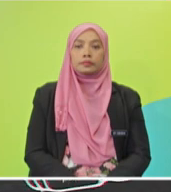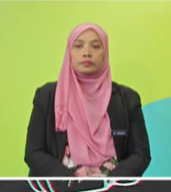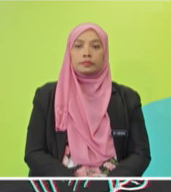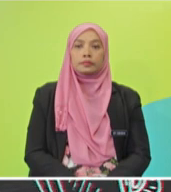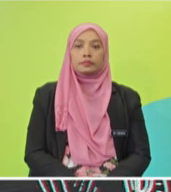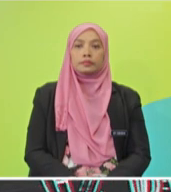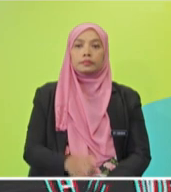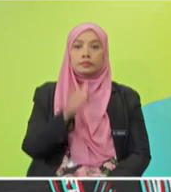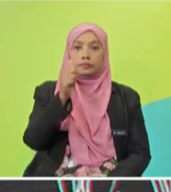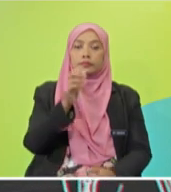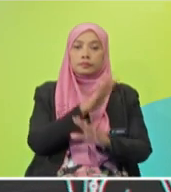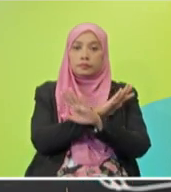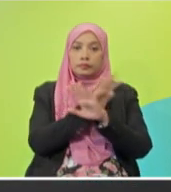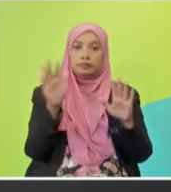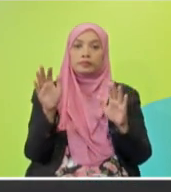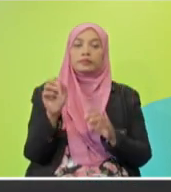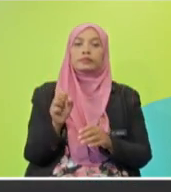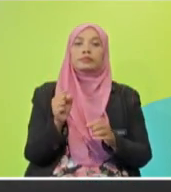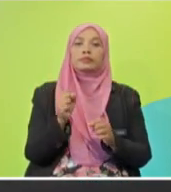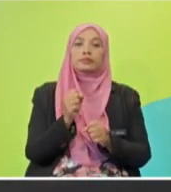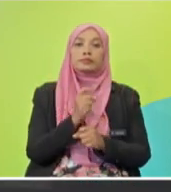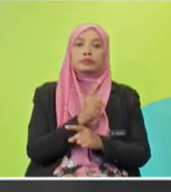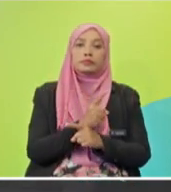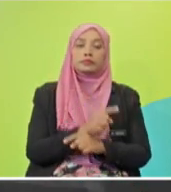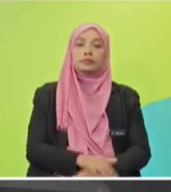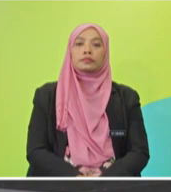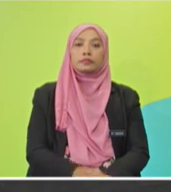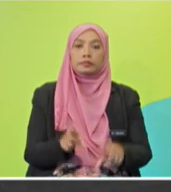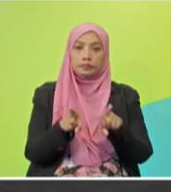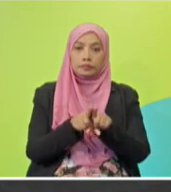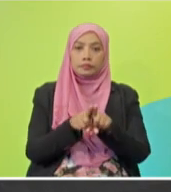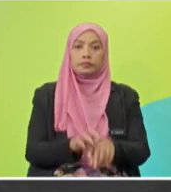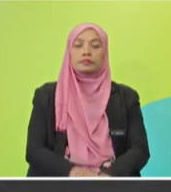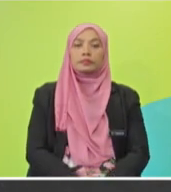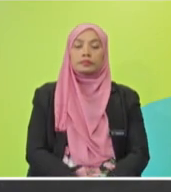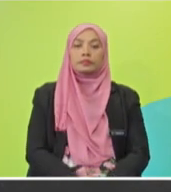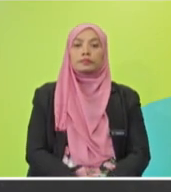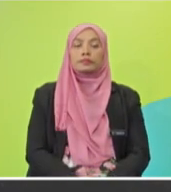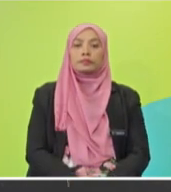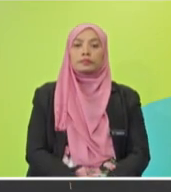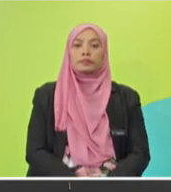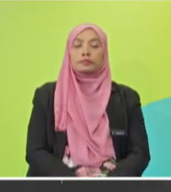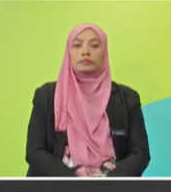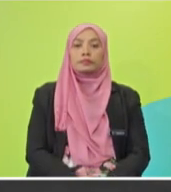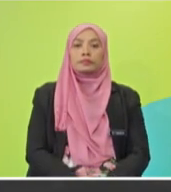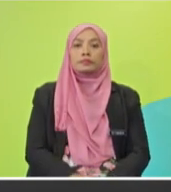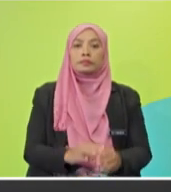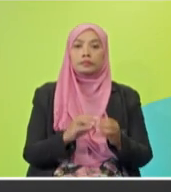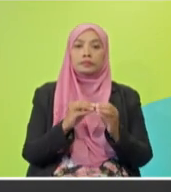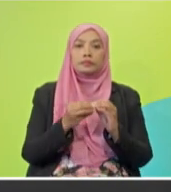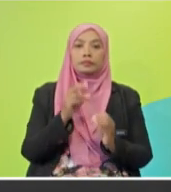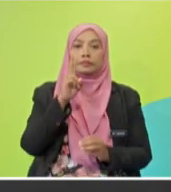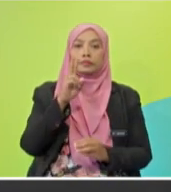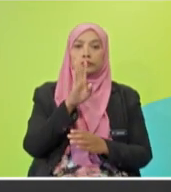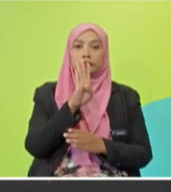tidak setara. Okey. Jawapan pertama Alif betul. Okay. Yang kedua. Yang kedua, 36 nisbah 48